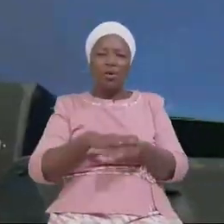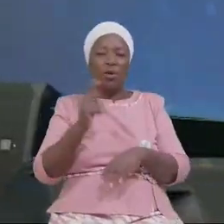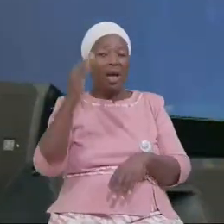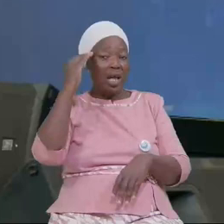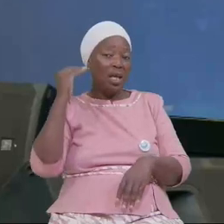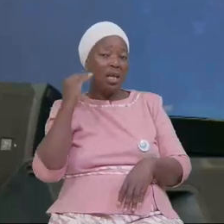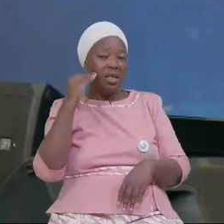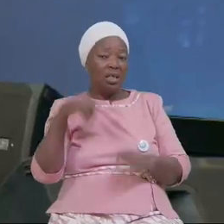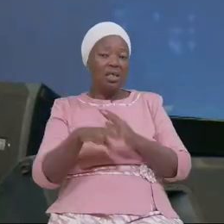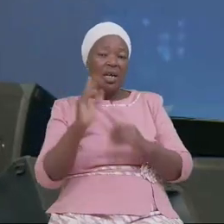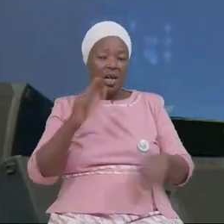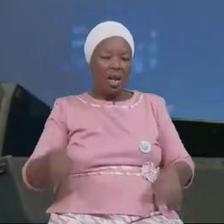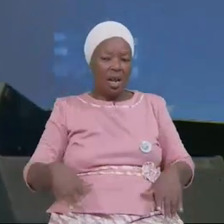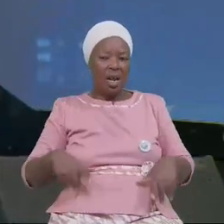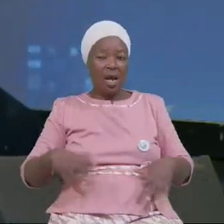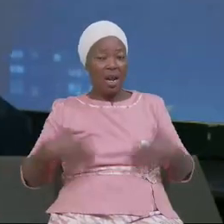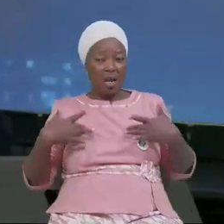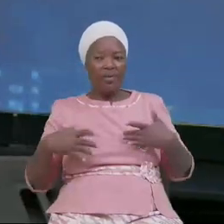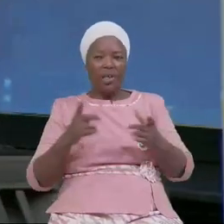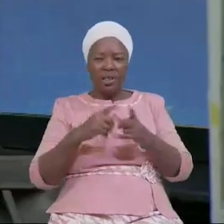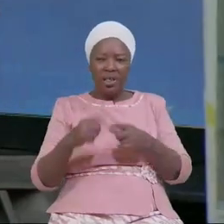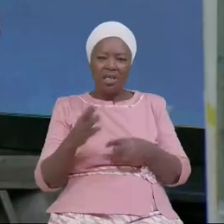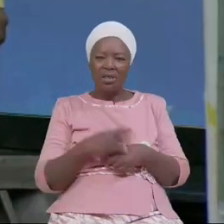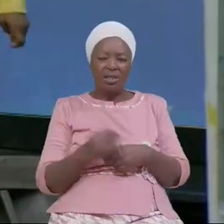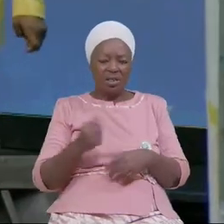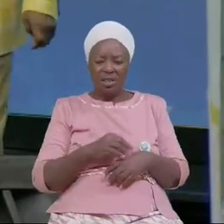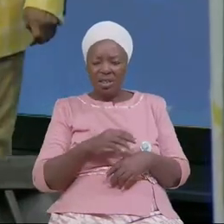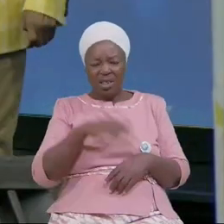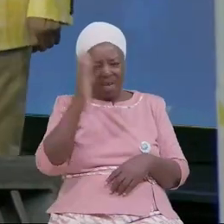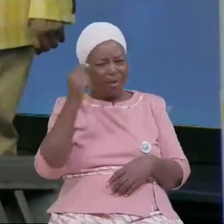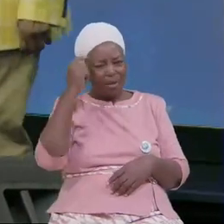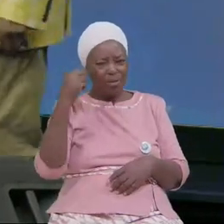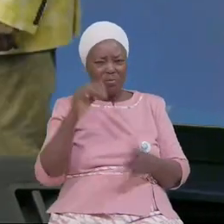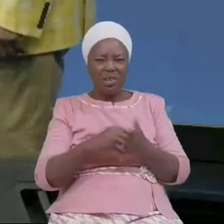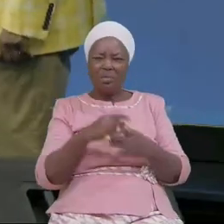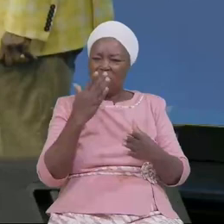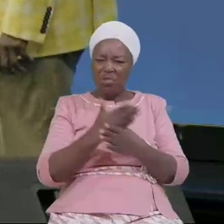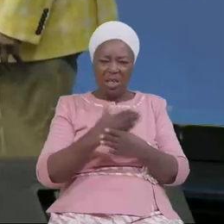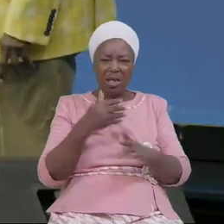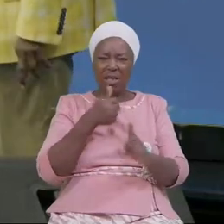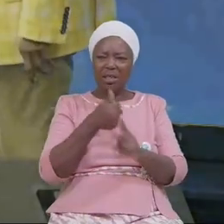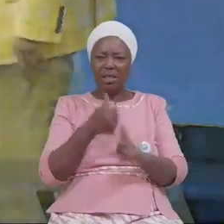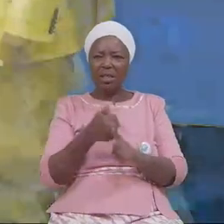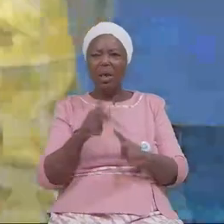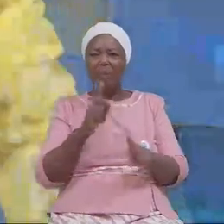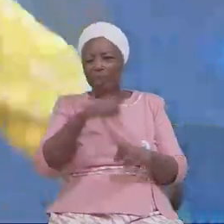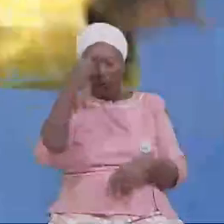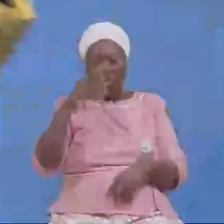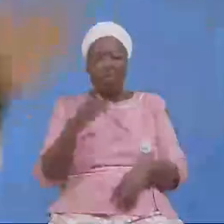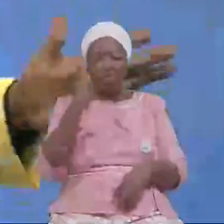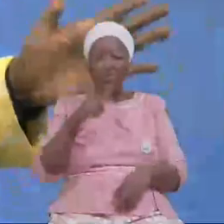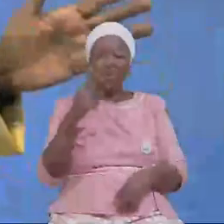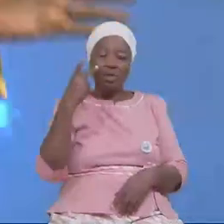sa vie. Et elle essuya avec ses cheveux, les baisa. Parce qu'elle a